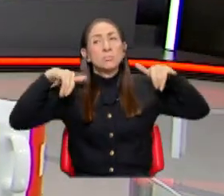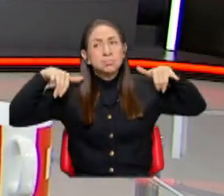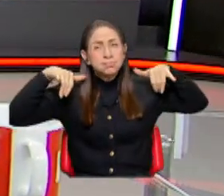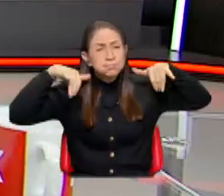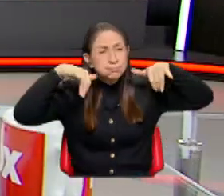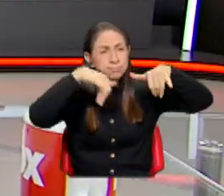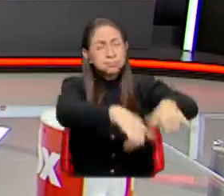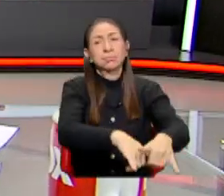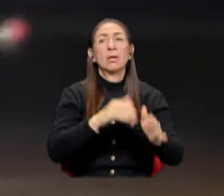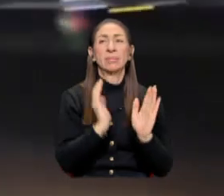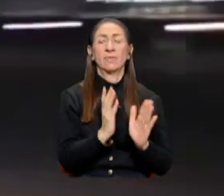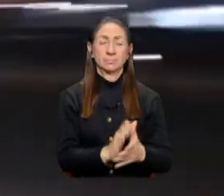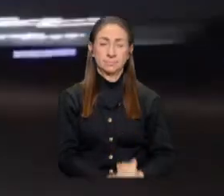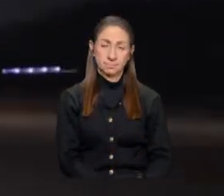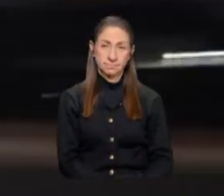sürüyor.